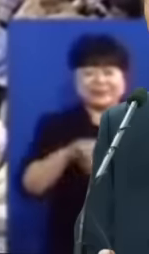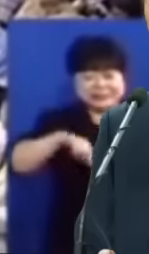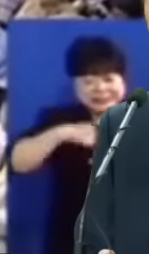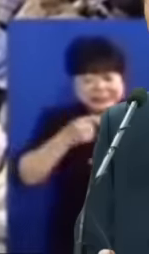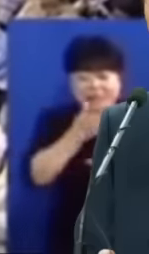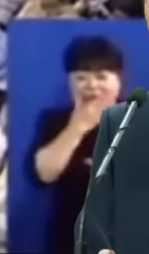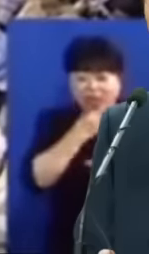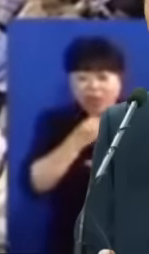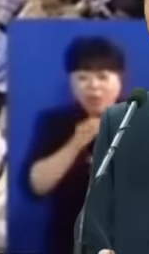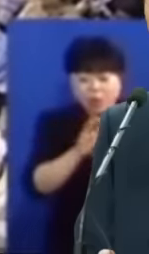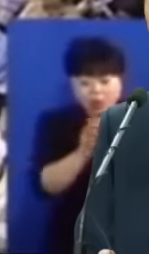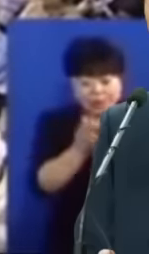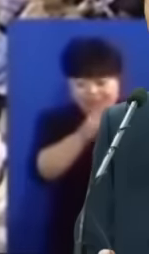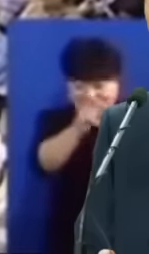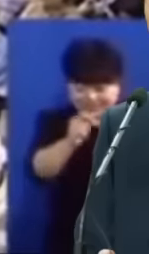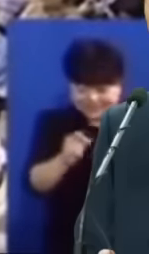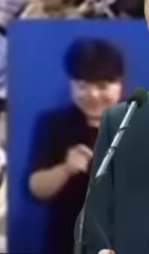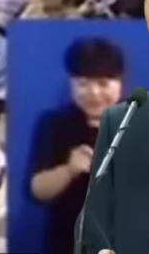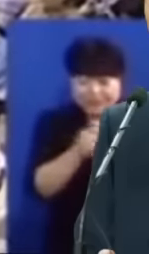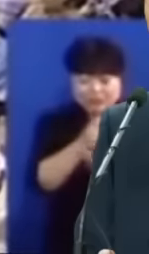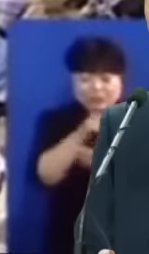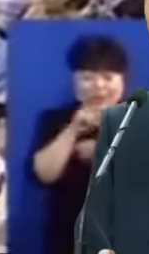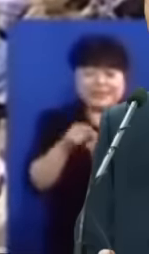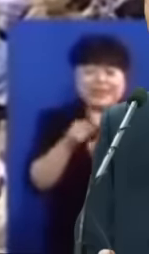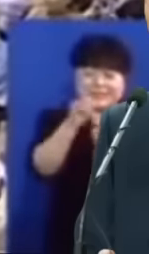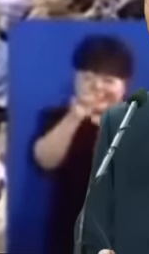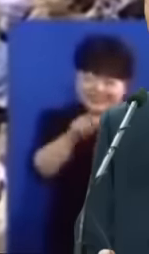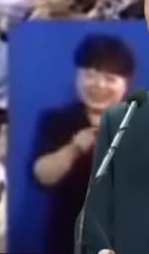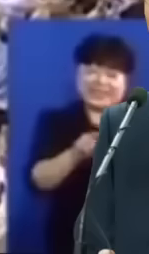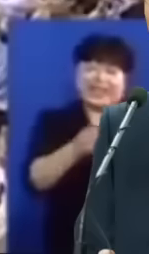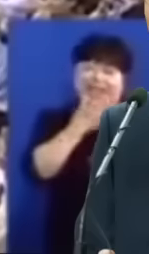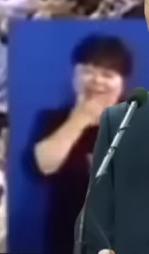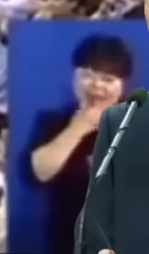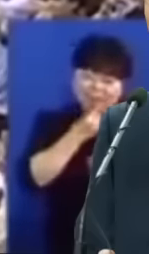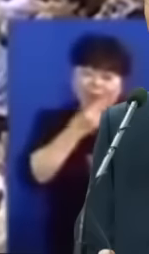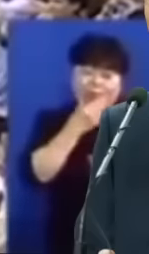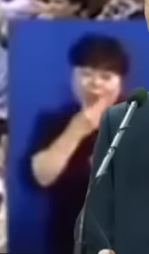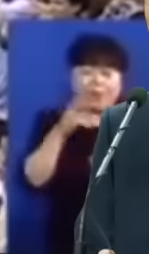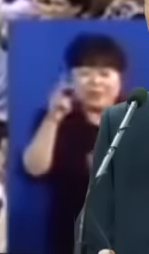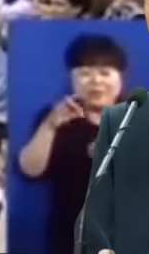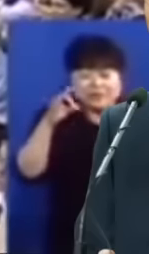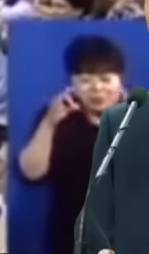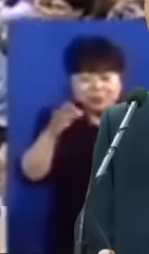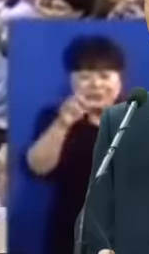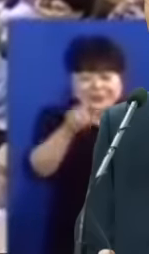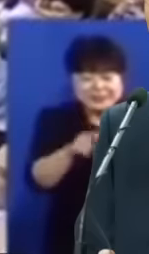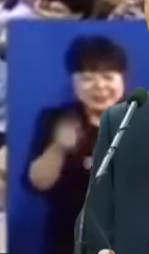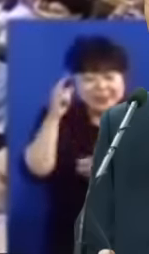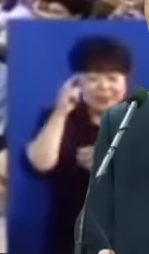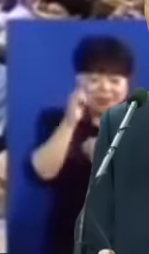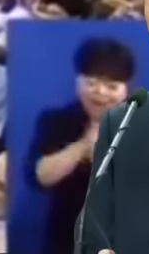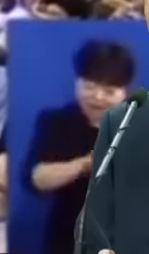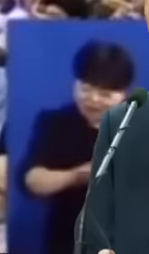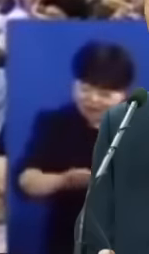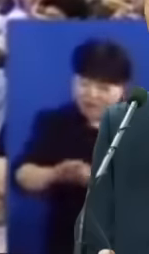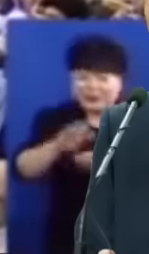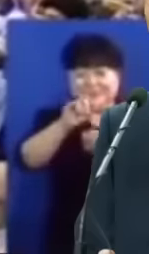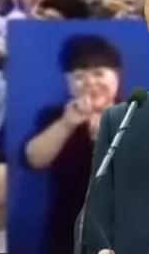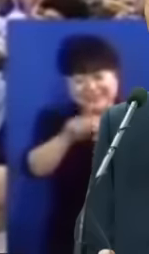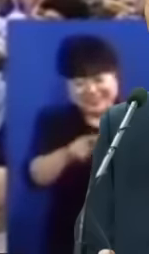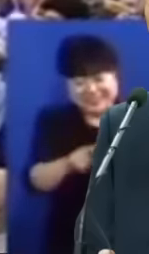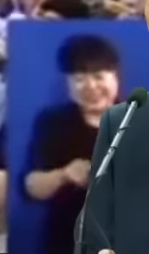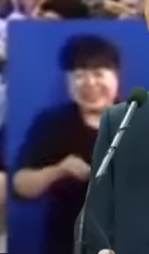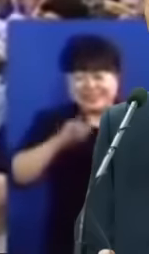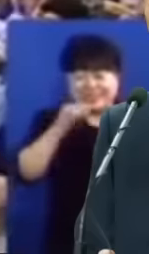자신의 행복론에서 이렇게 말했습니다. 주 안에 있는 시간이 행복한 시간이며 찬송하는 시간이 평화로운 시간이다.